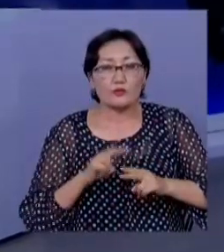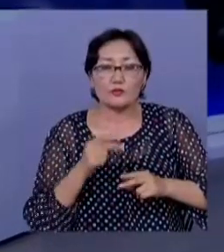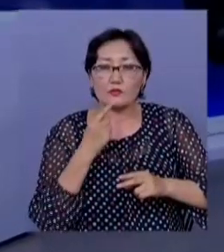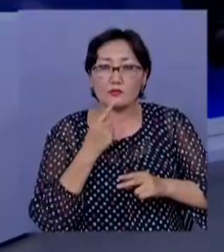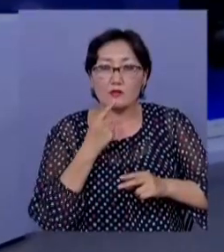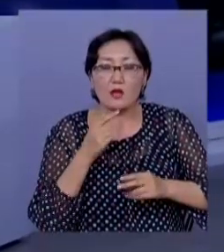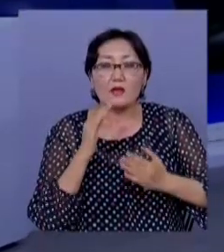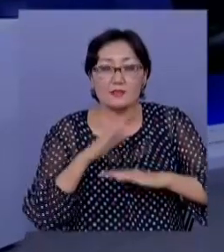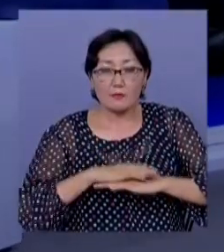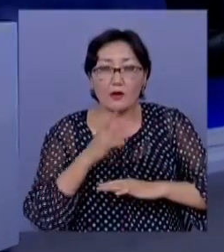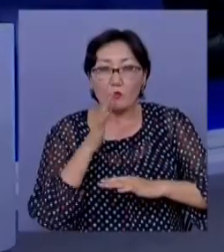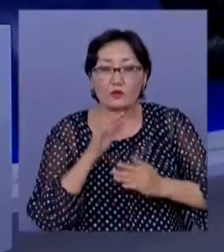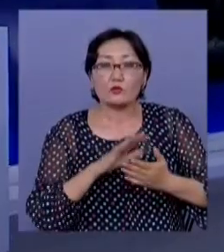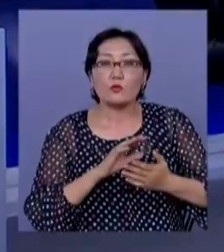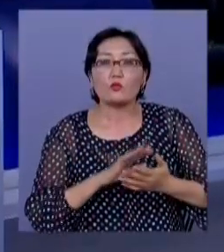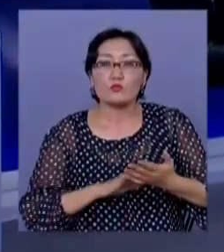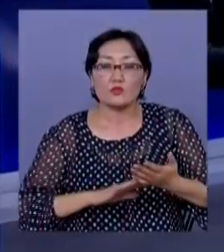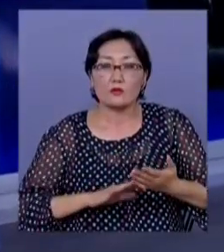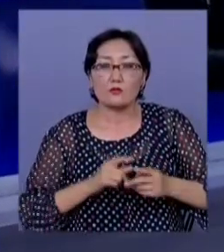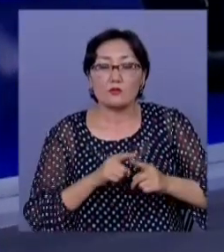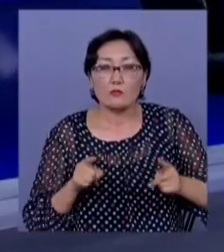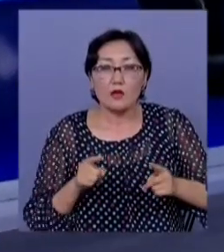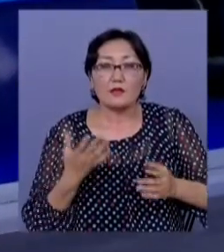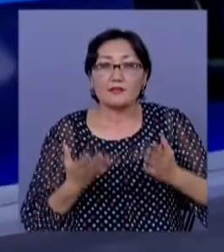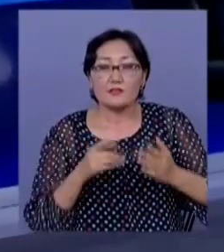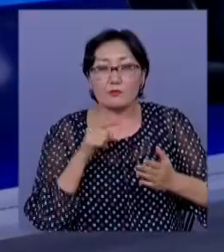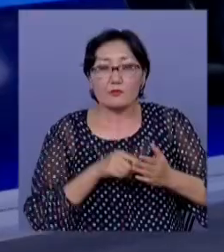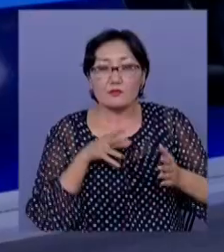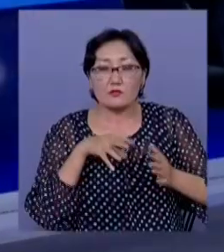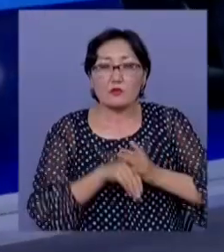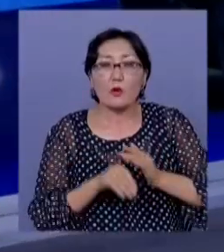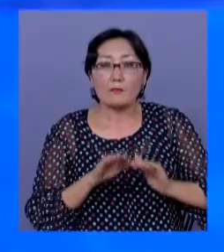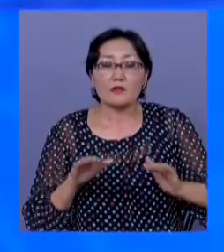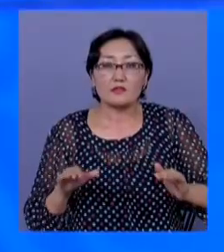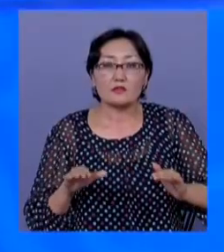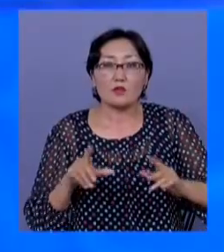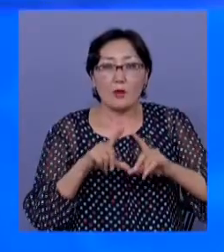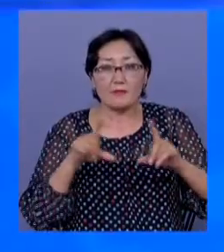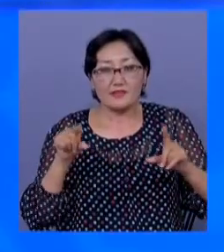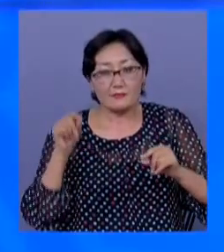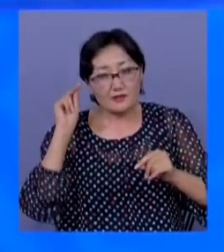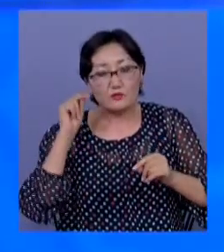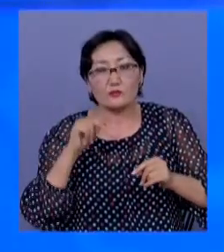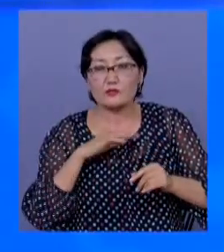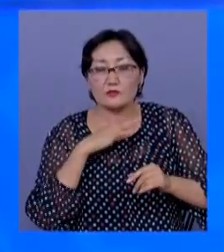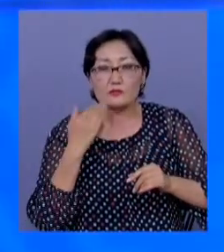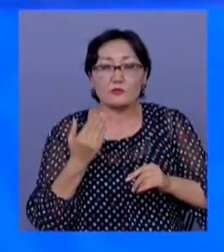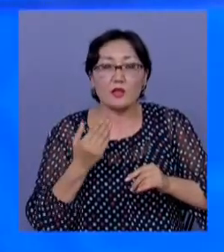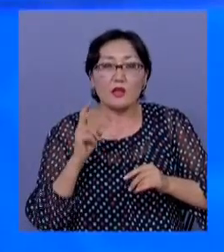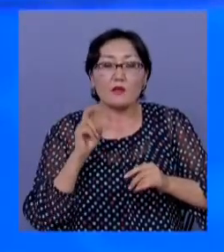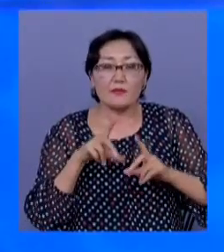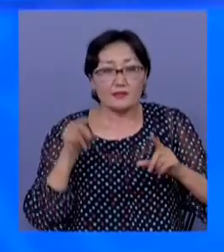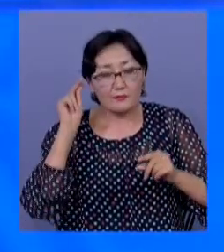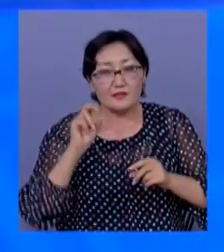уақыты ұзақ. Біз егер мұндай мәселелерді енгізетін болсақ, балдар оқудан, мектептен қашатын болады, бармайтын